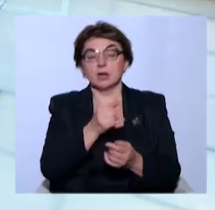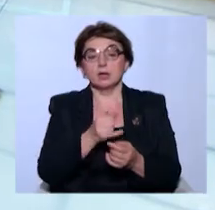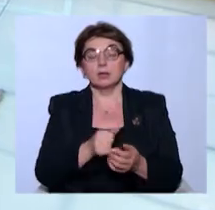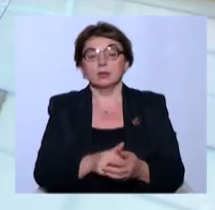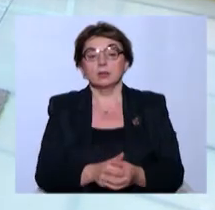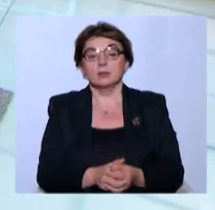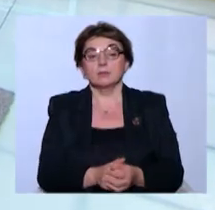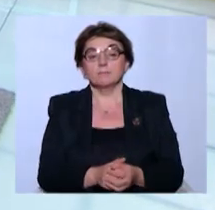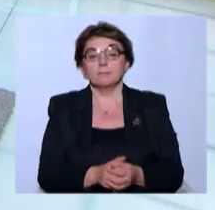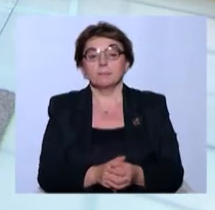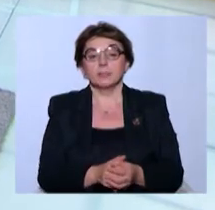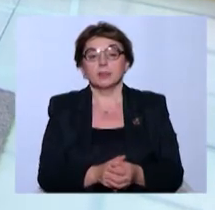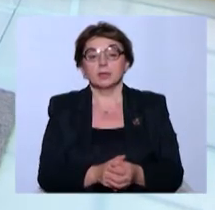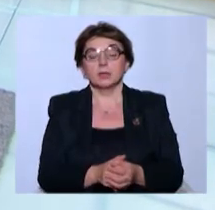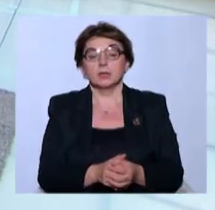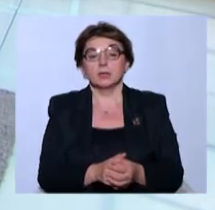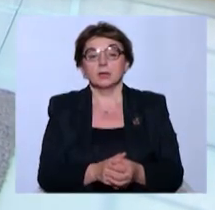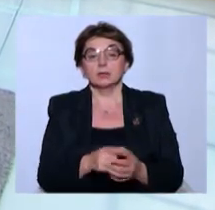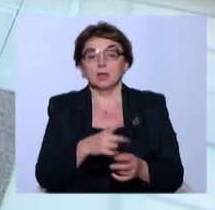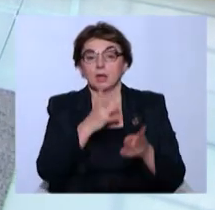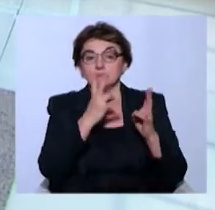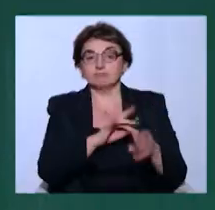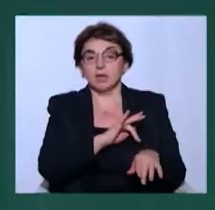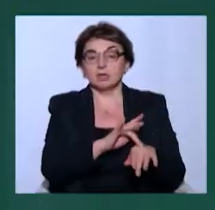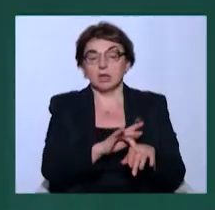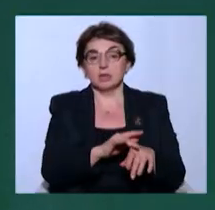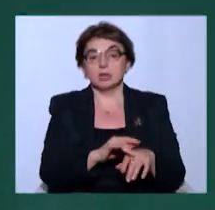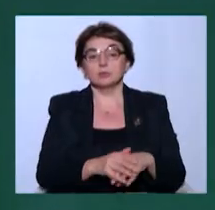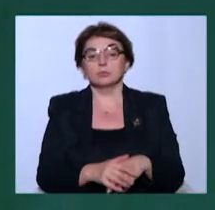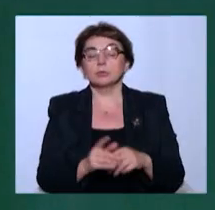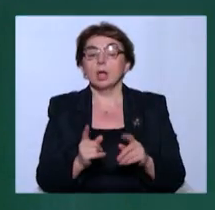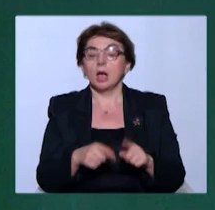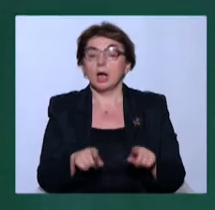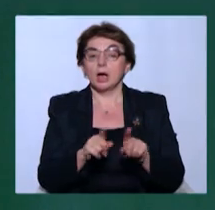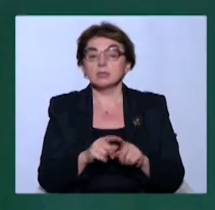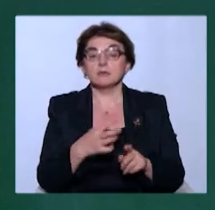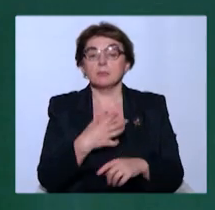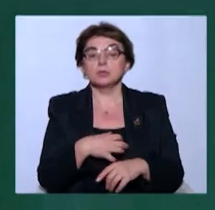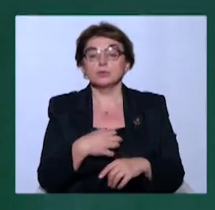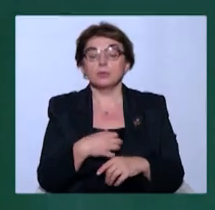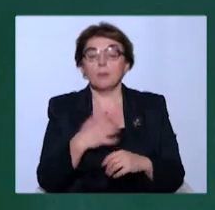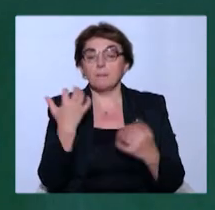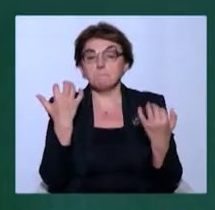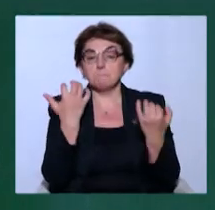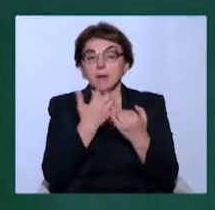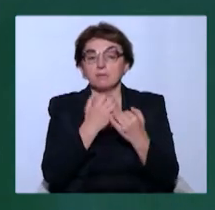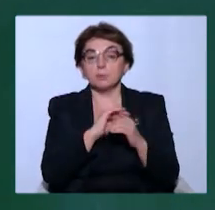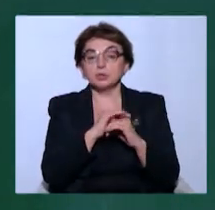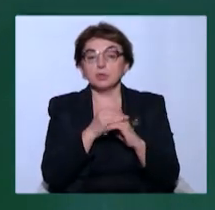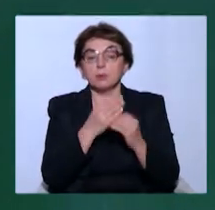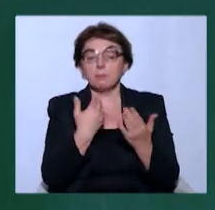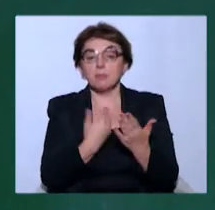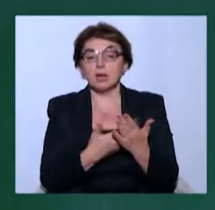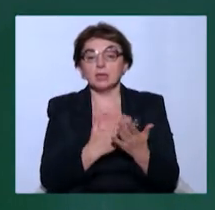კვერცხი არ შენიშნოს და არ გაანადგუროს. ძალიან ბევრი ზრდასრული ცხოველი,